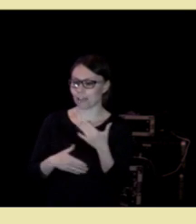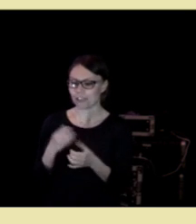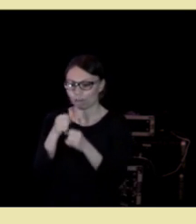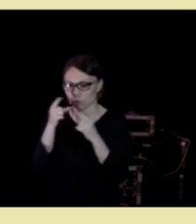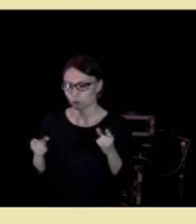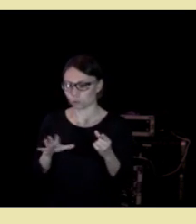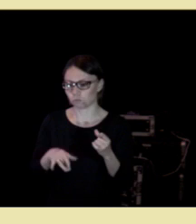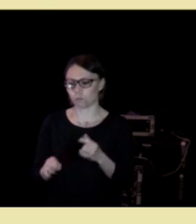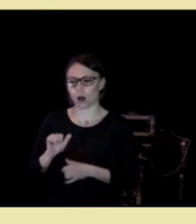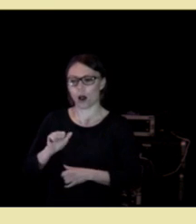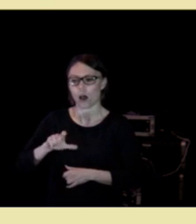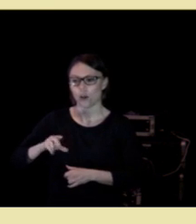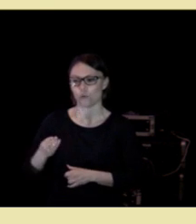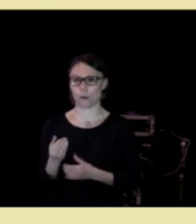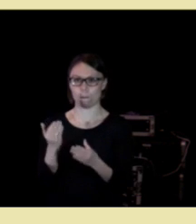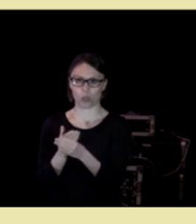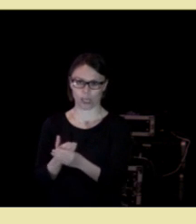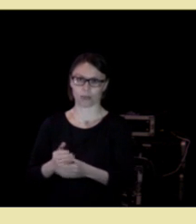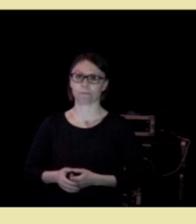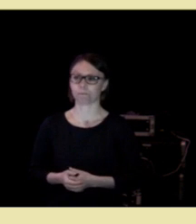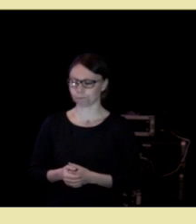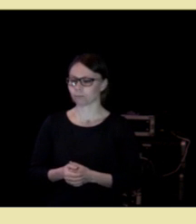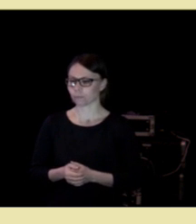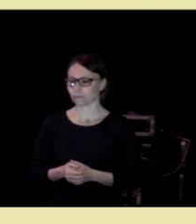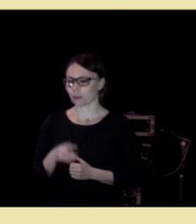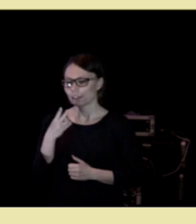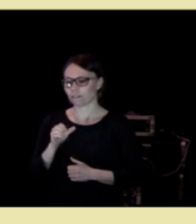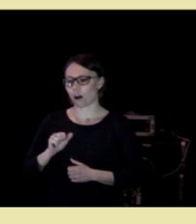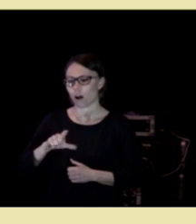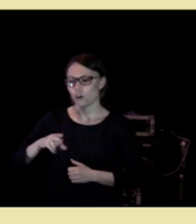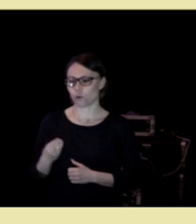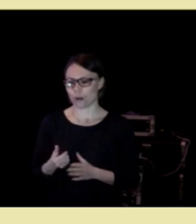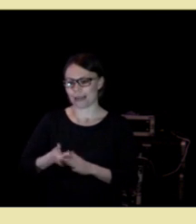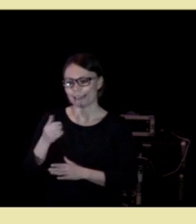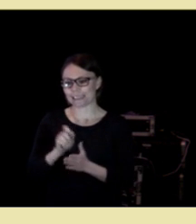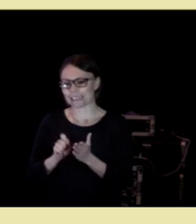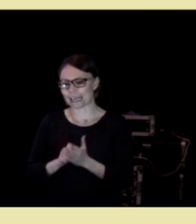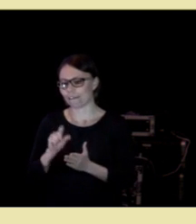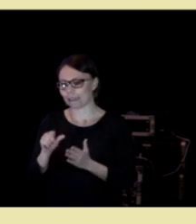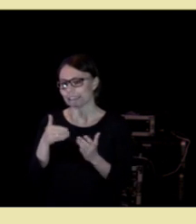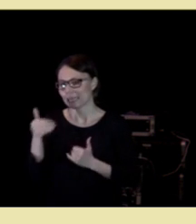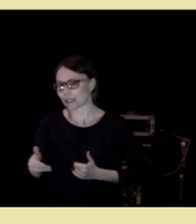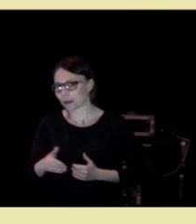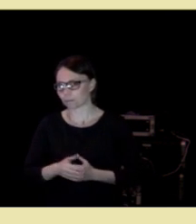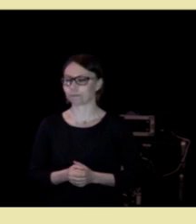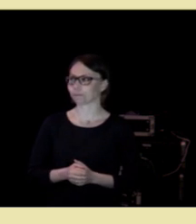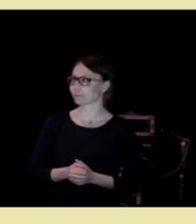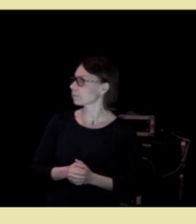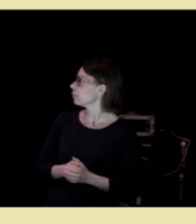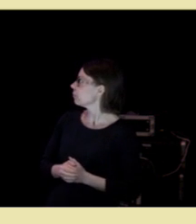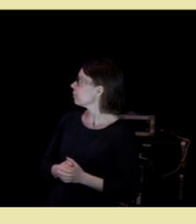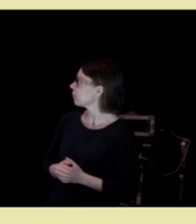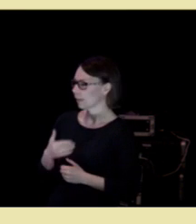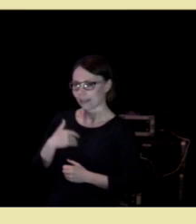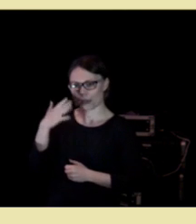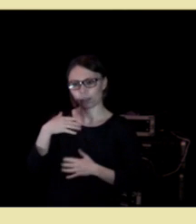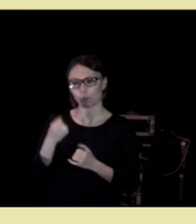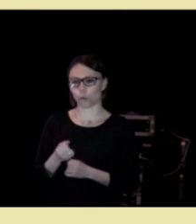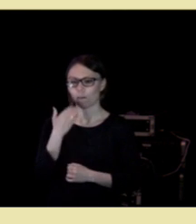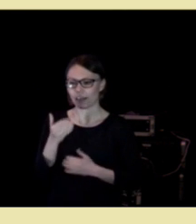informasjon på ALU-møter. Se hva ALU-leder da skrev litt senere. Jeg mener det må